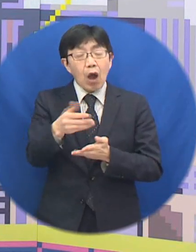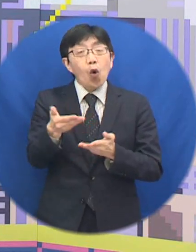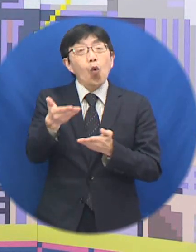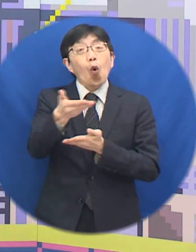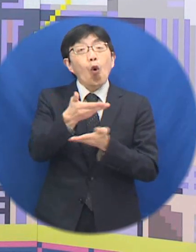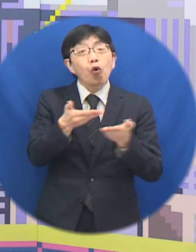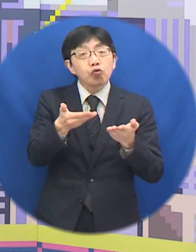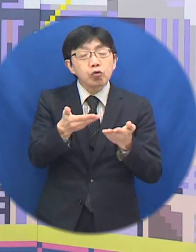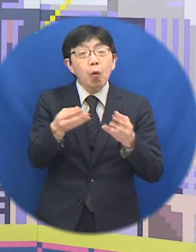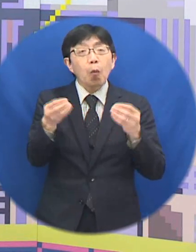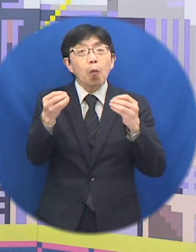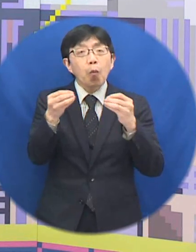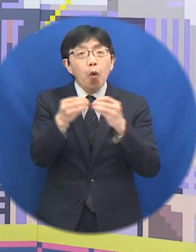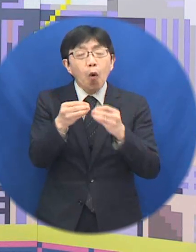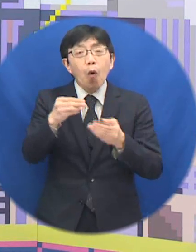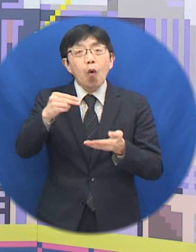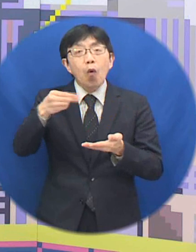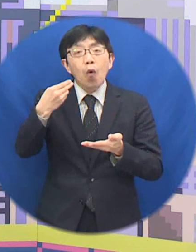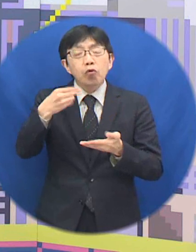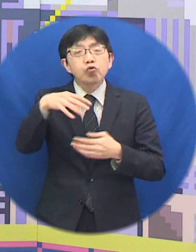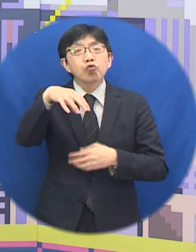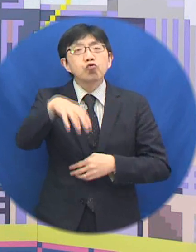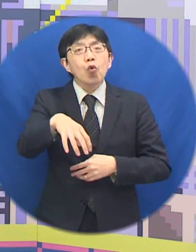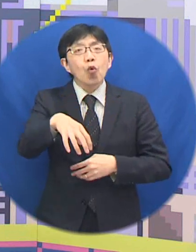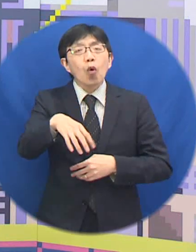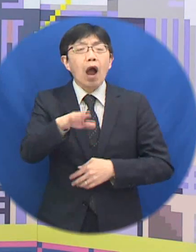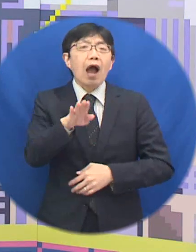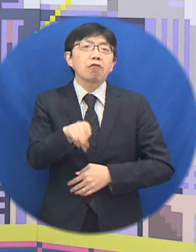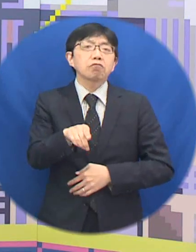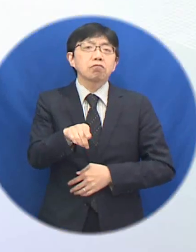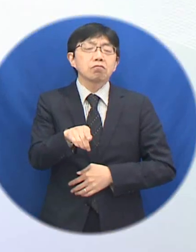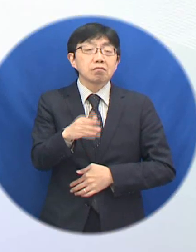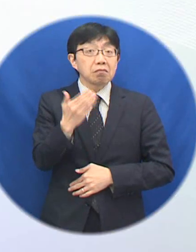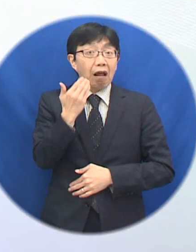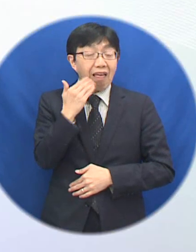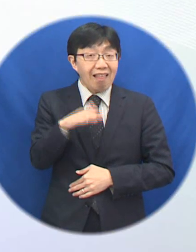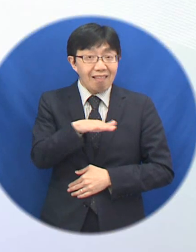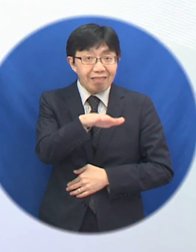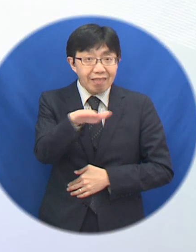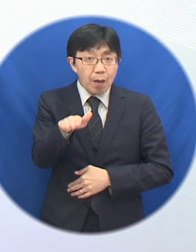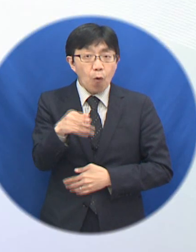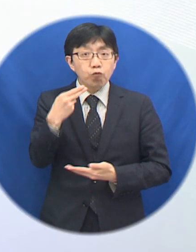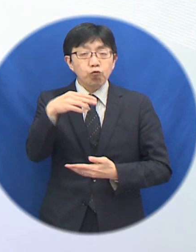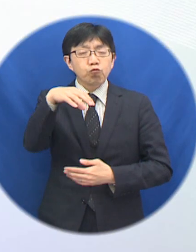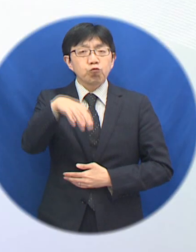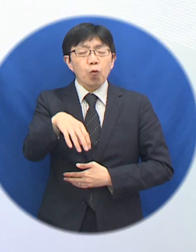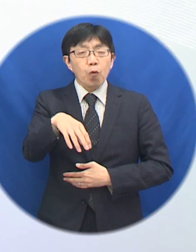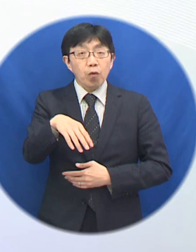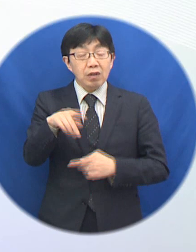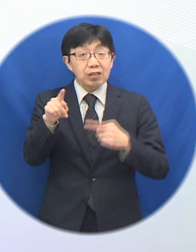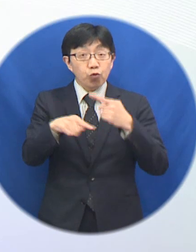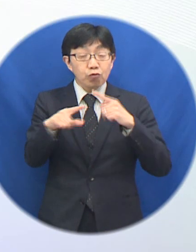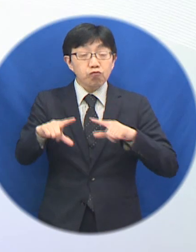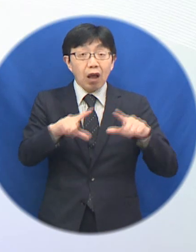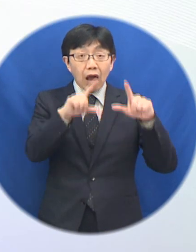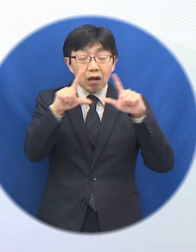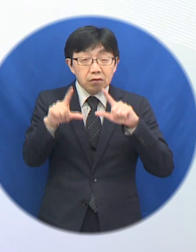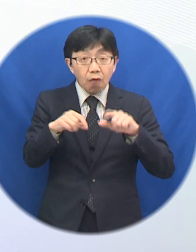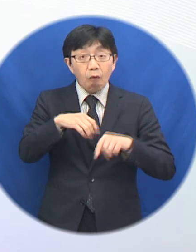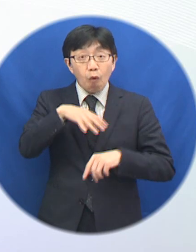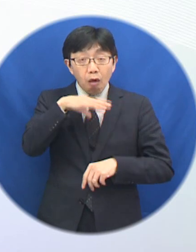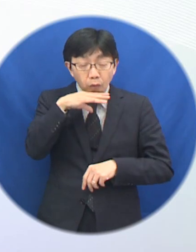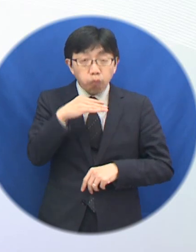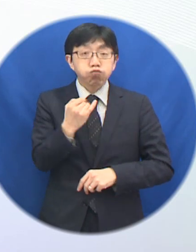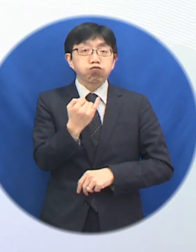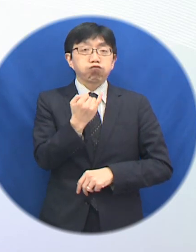誰でも食堂の拡充にも取り組んでいます。 はい、 誰でも食堂は、まあ、一人暮らしの高齢者の方だけではなくてさまざまな